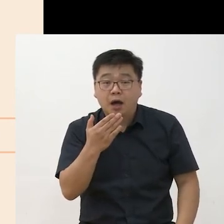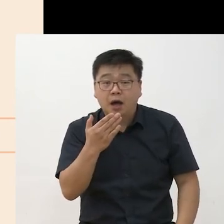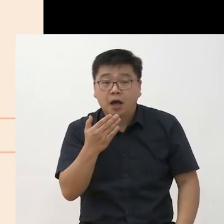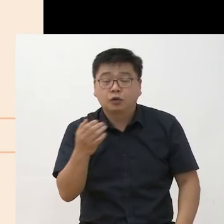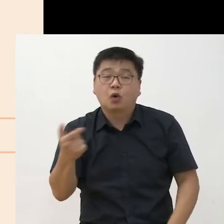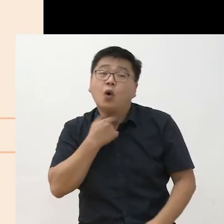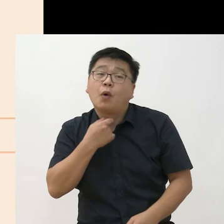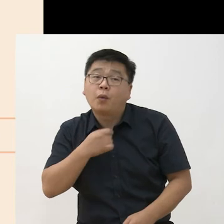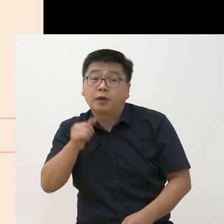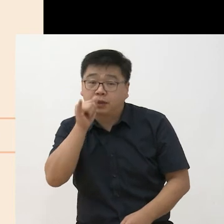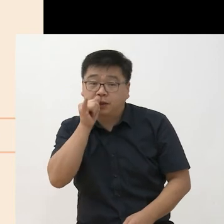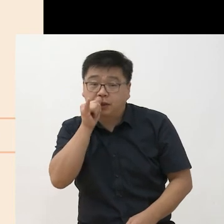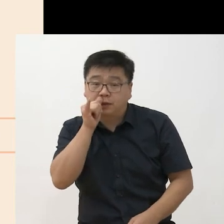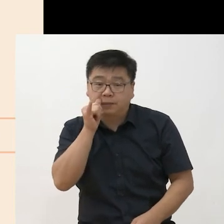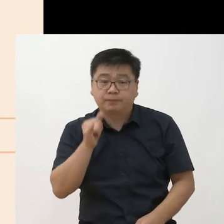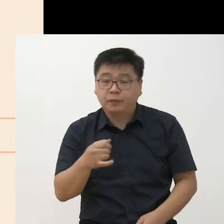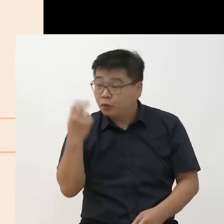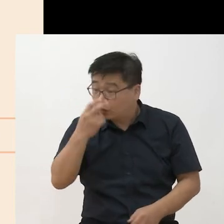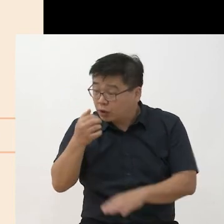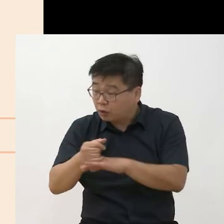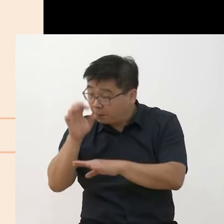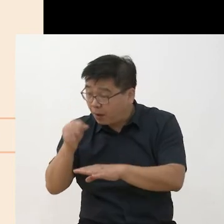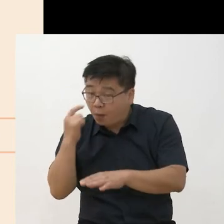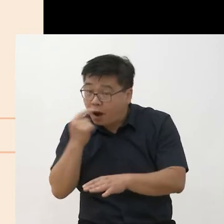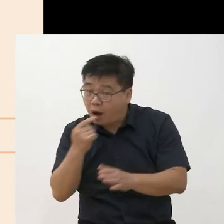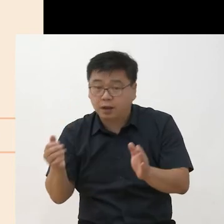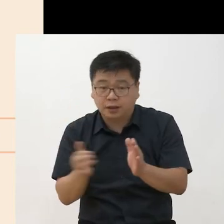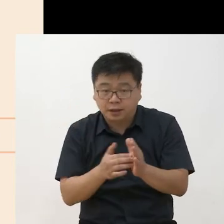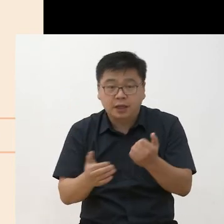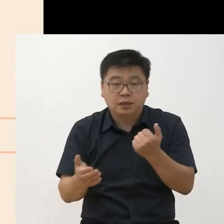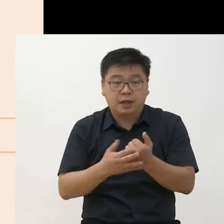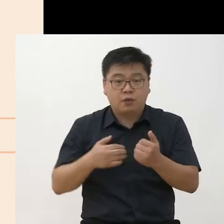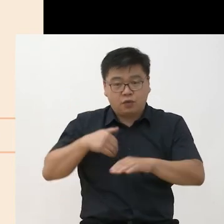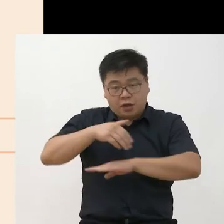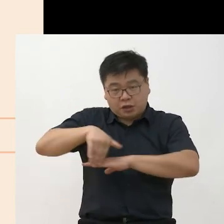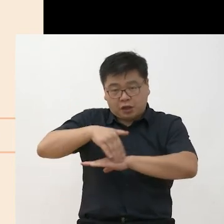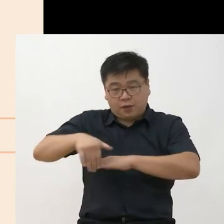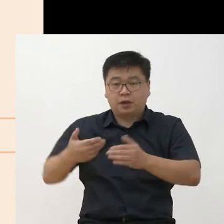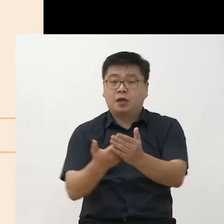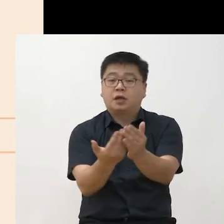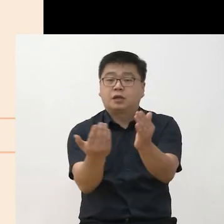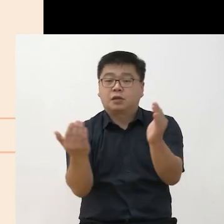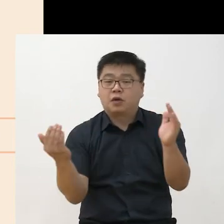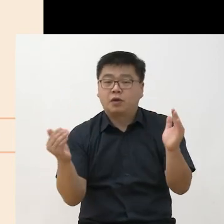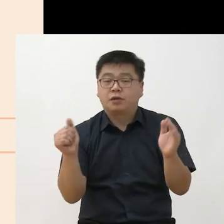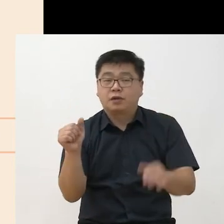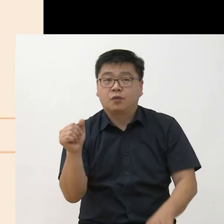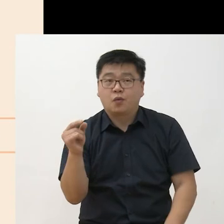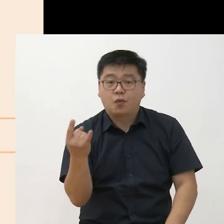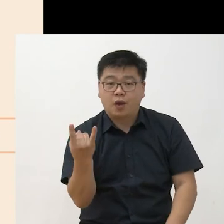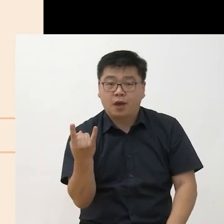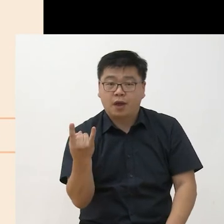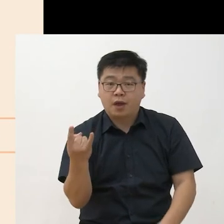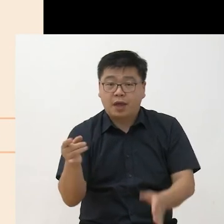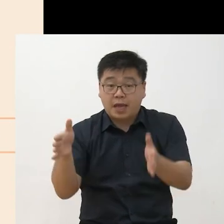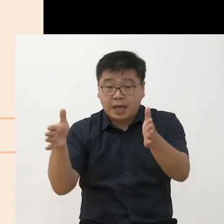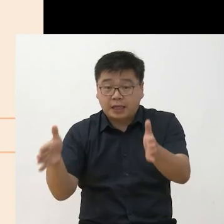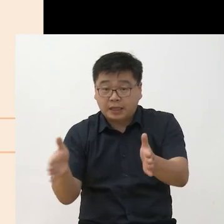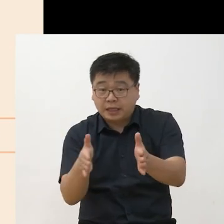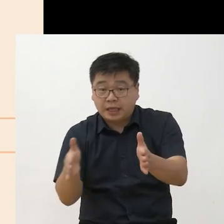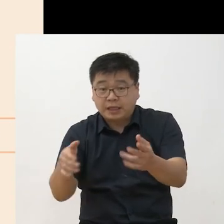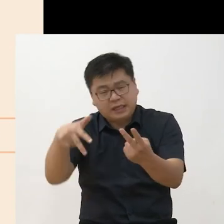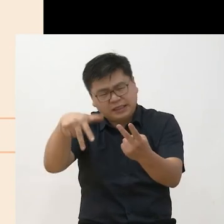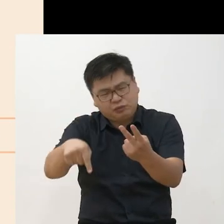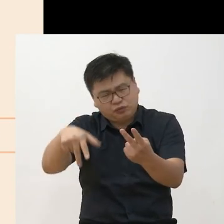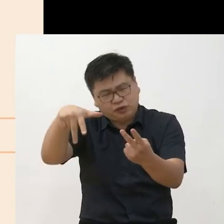수요 희망이 있었고요. 그래서 저희가 계획하고 있는 전시회 기간은 대략